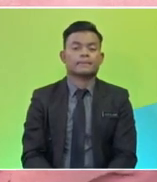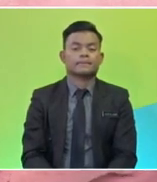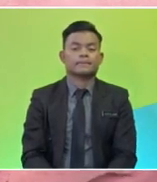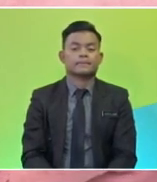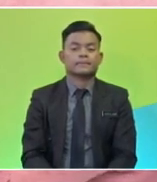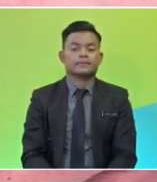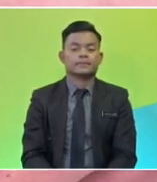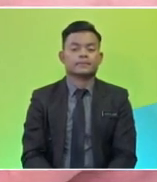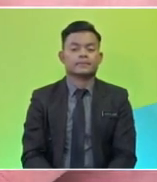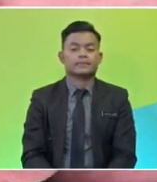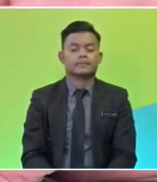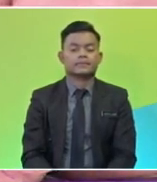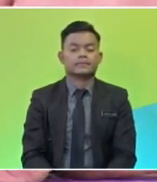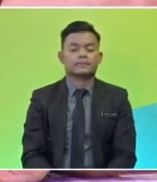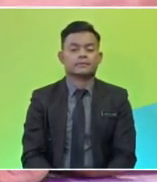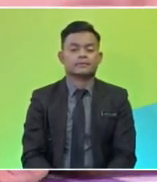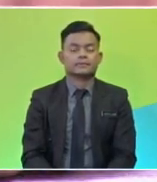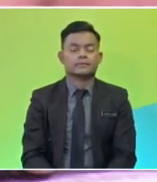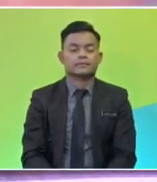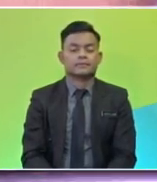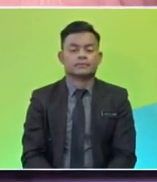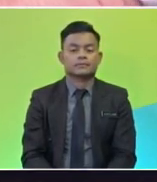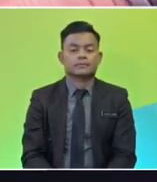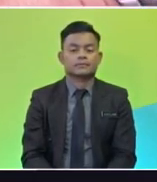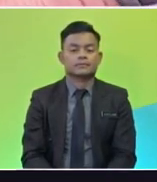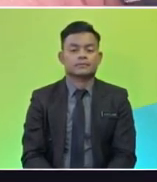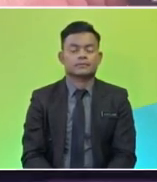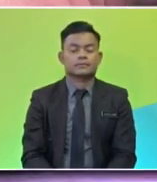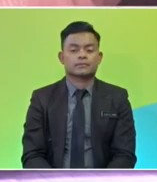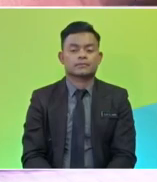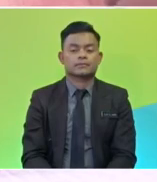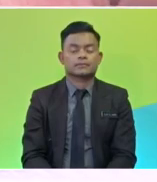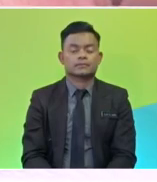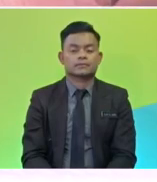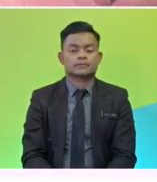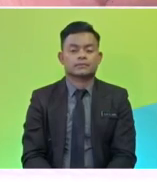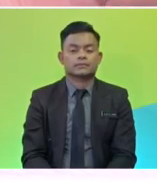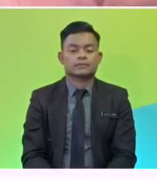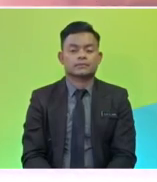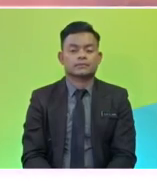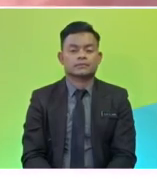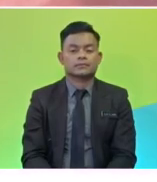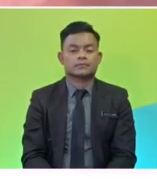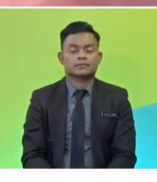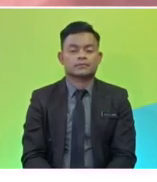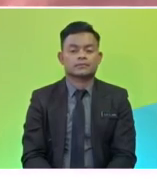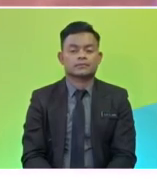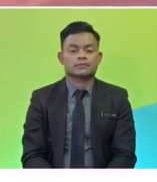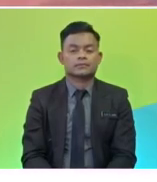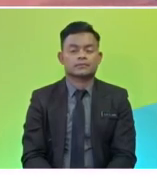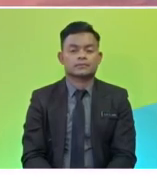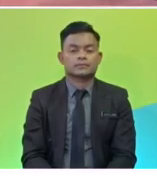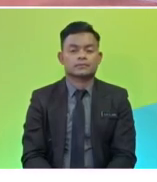itu dia Dan kita boleh gunakan jarum peniti untuk menyambung kalau kita